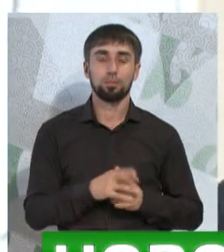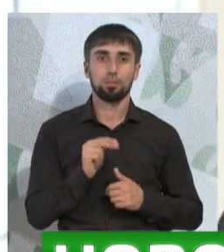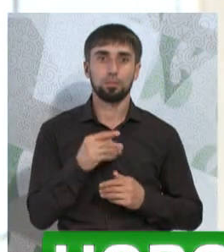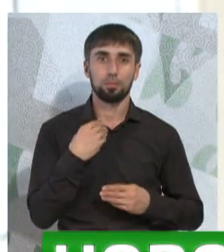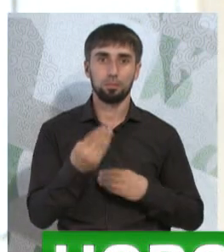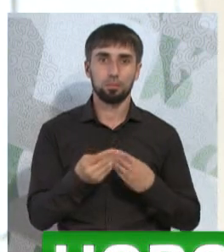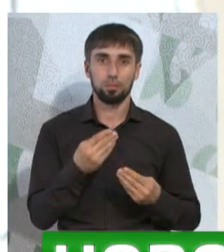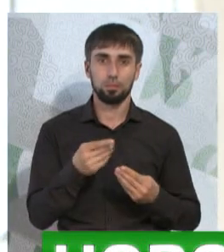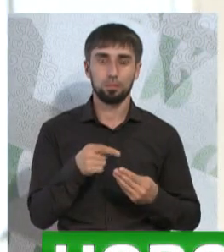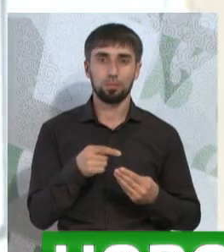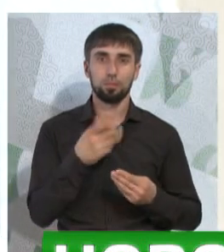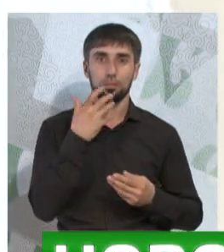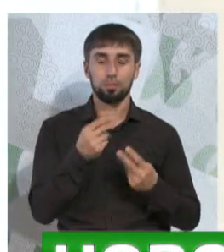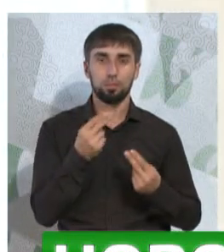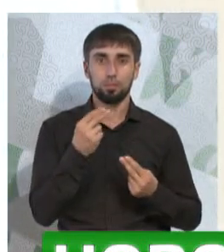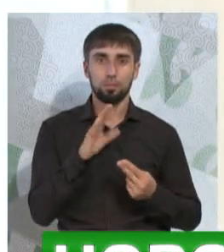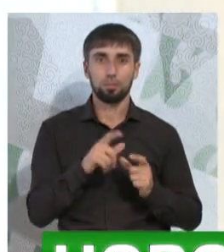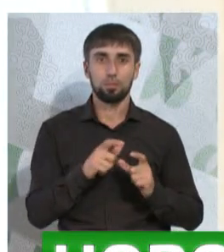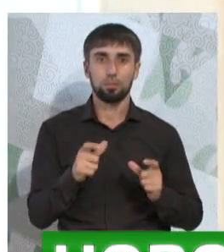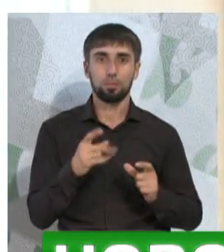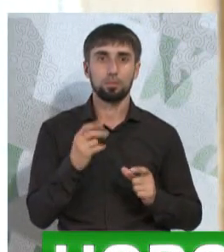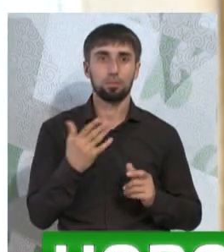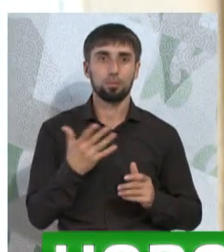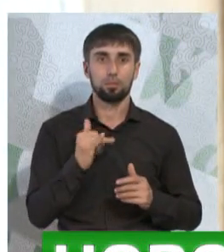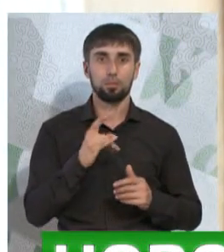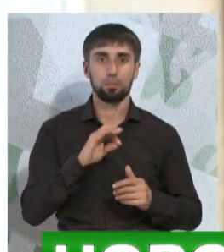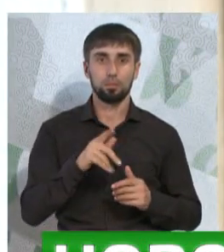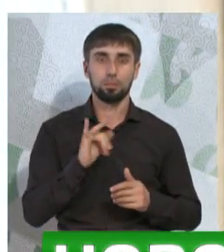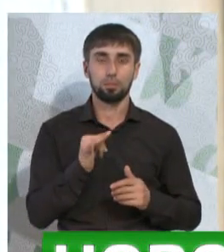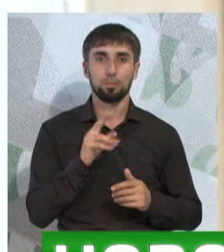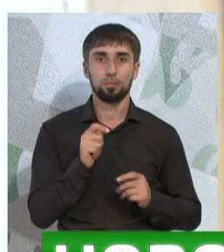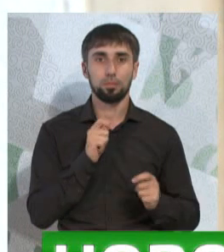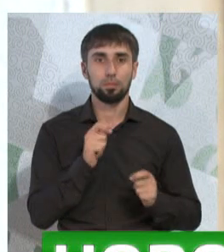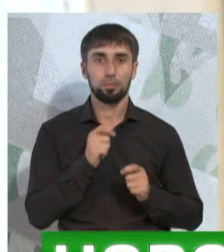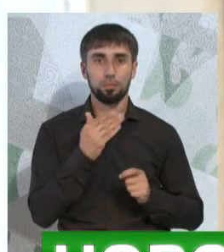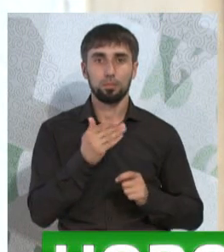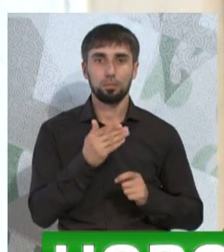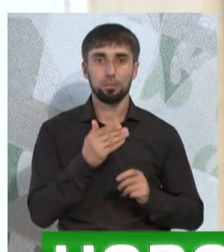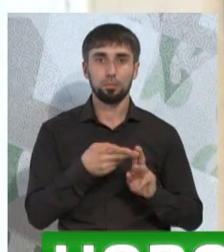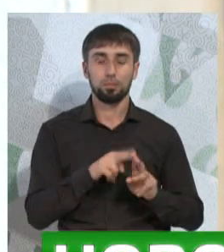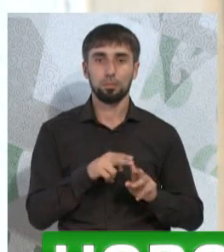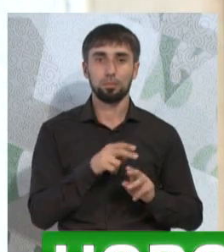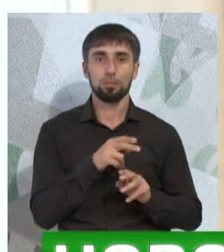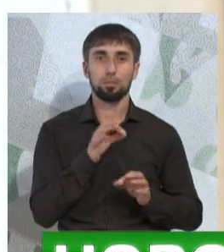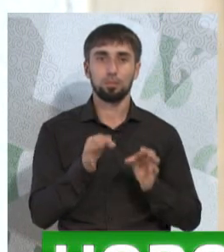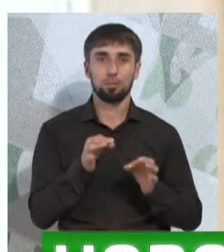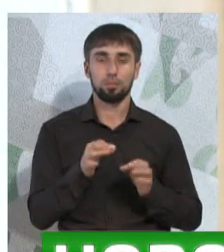подается, значит, горячее питание в школах, на каком уровне, как соблюдаются санитарно-эпидемиологические